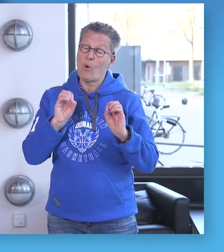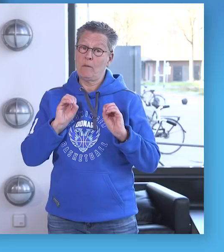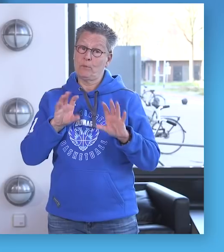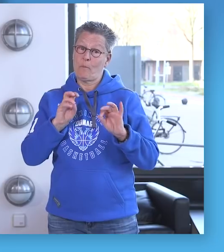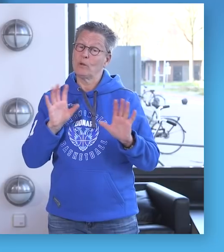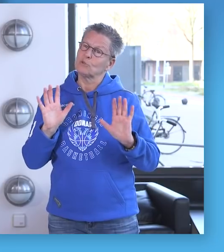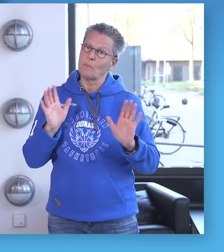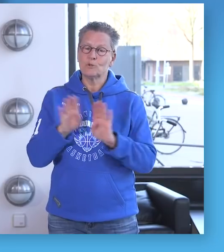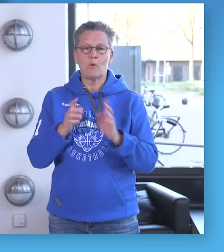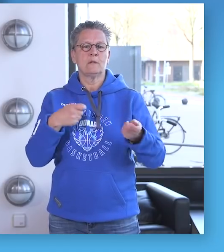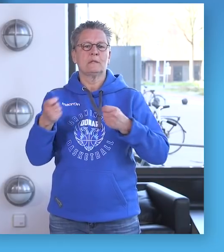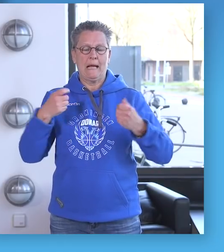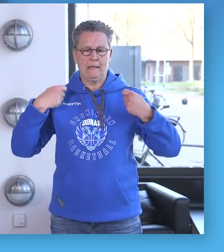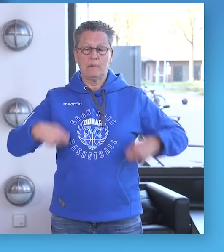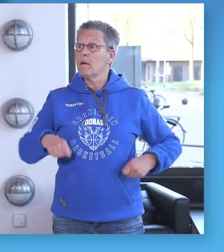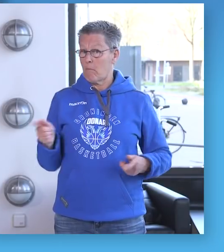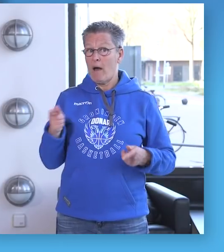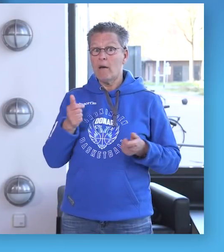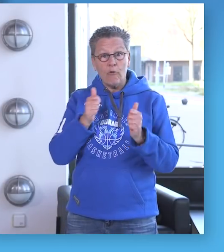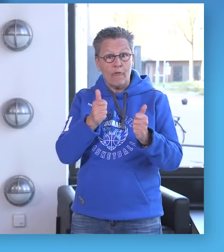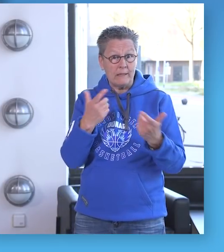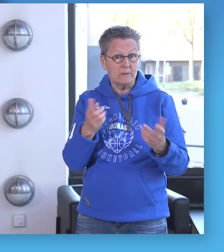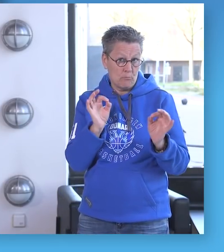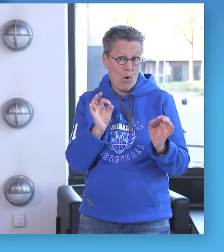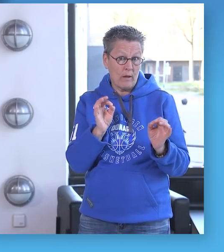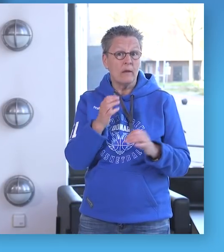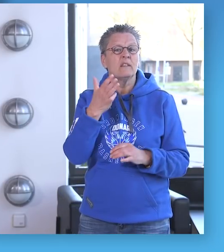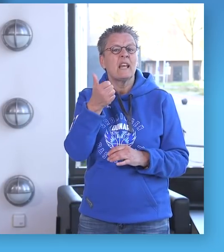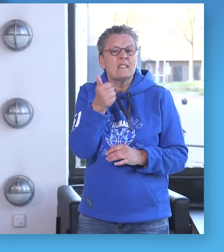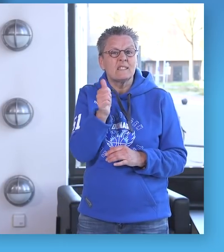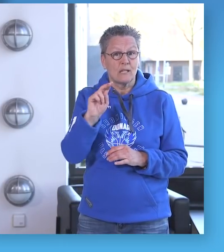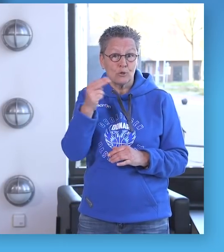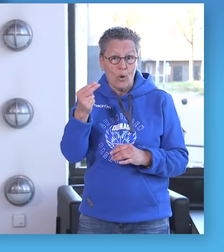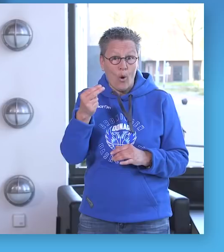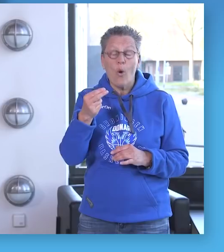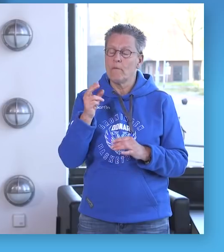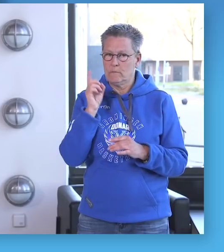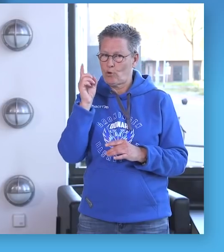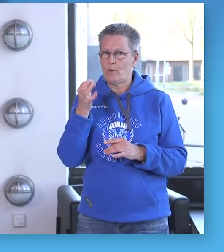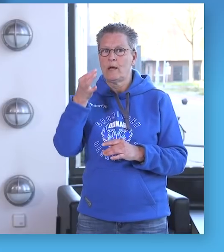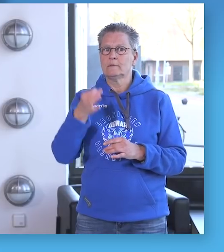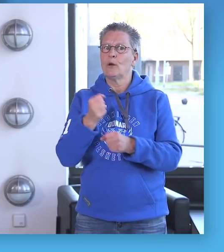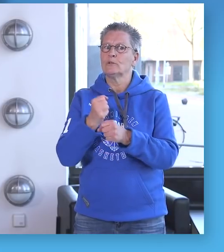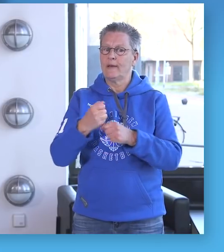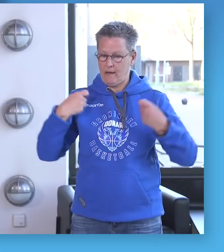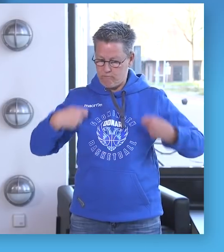soms wil ik ook een beetje zakelijk blijven. Maar voor de fans een mooie, voor €69 het Donar thuiswerkpak te bestellen via